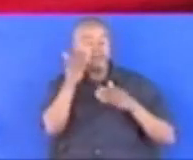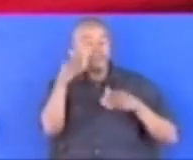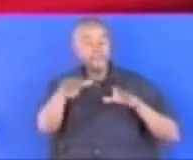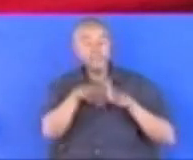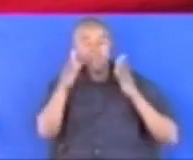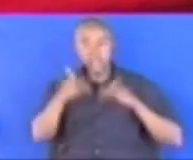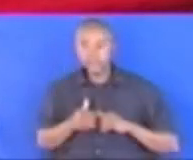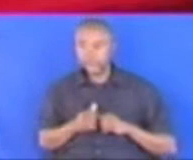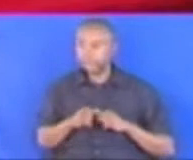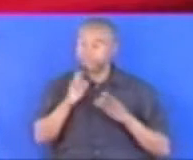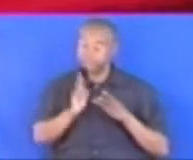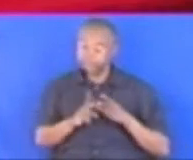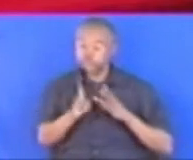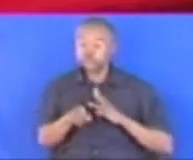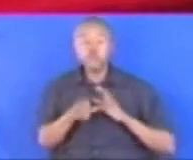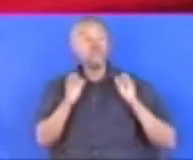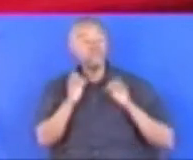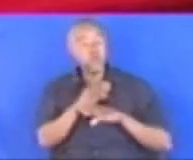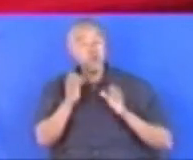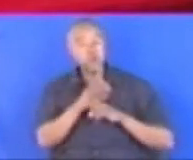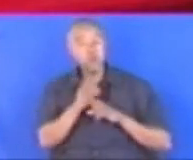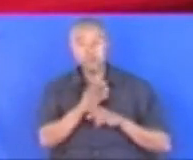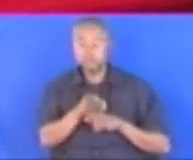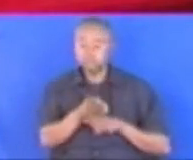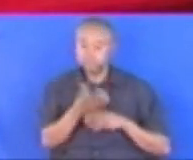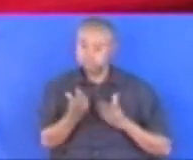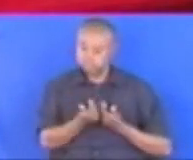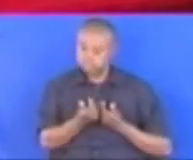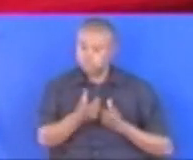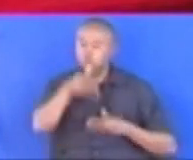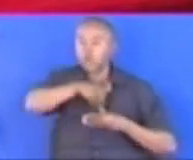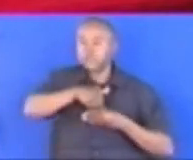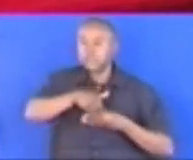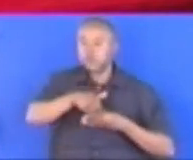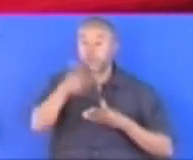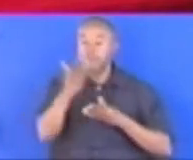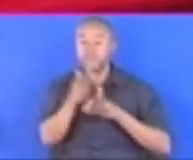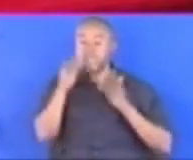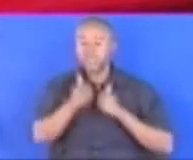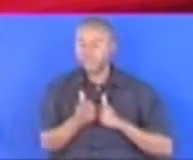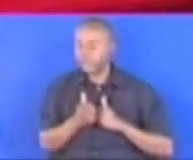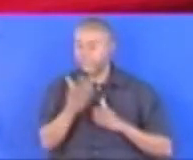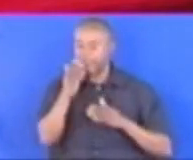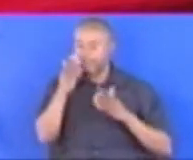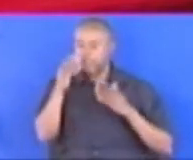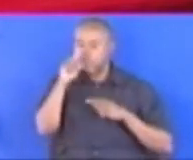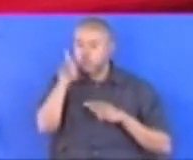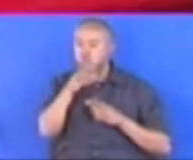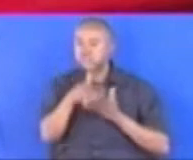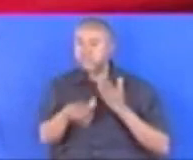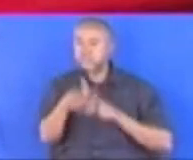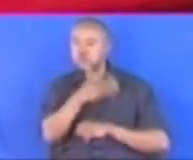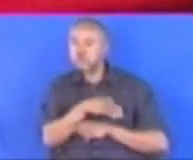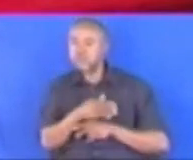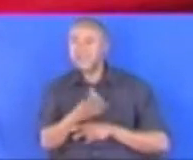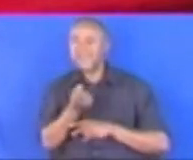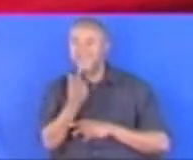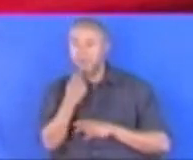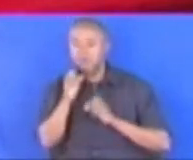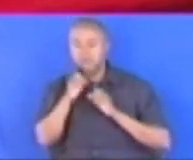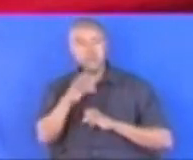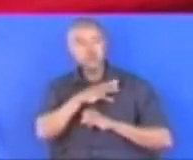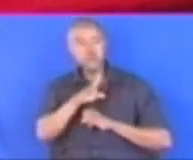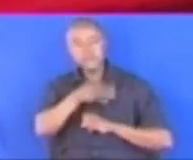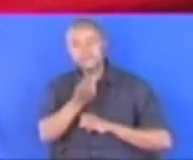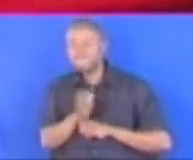kuwa kumekuwepo na malalamiko kwa wateja wa NHIF kukosa baadhi ya huduma ikiwemo dawa, wizara